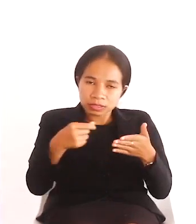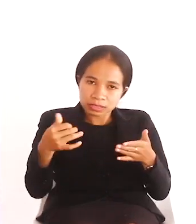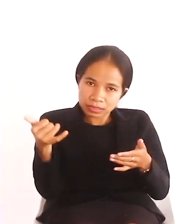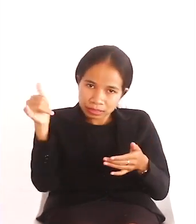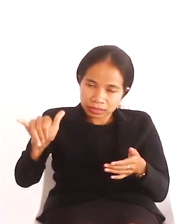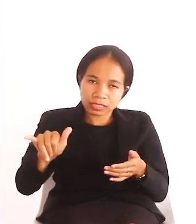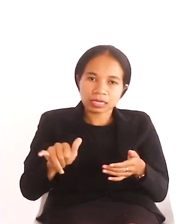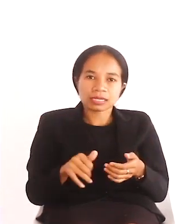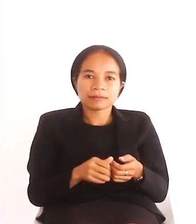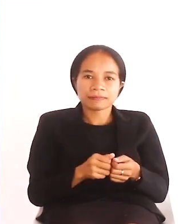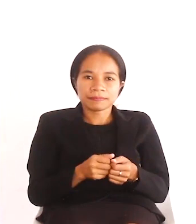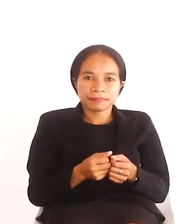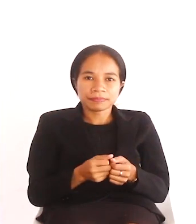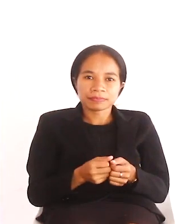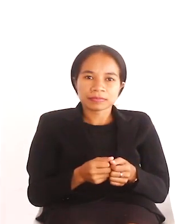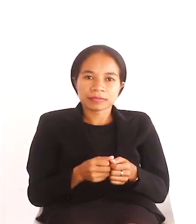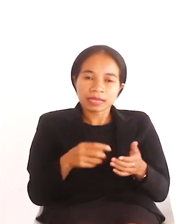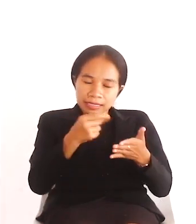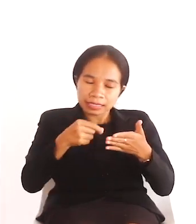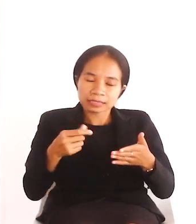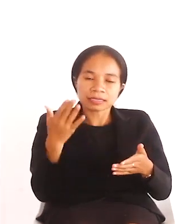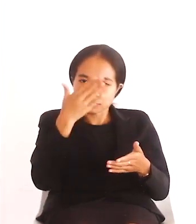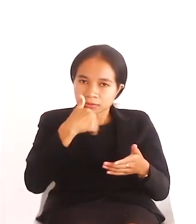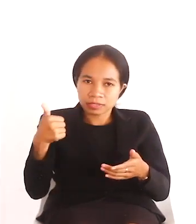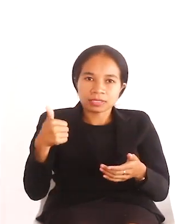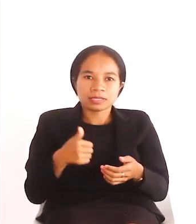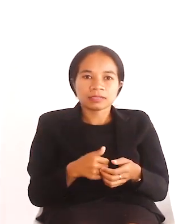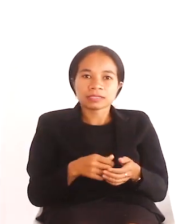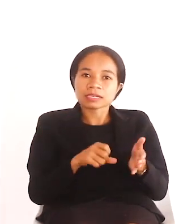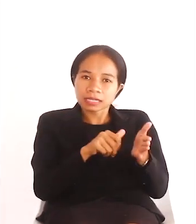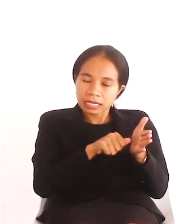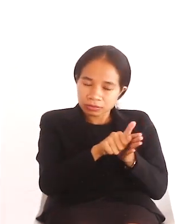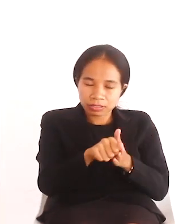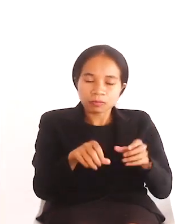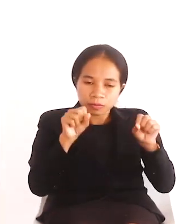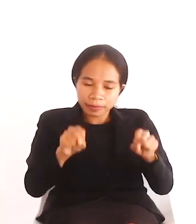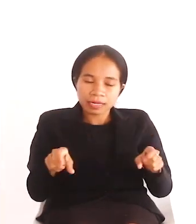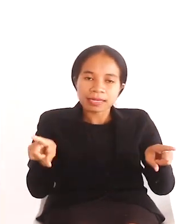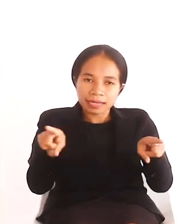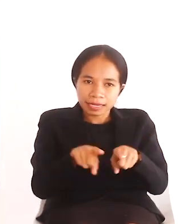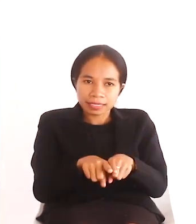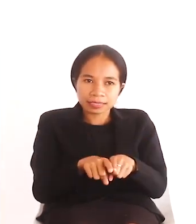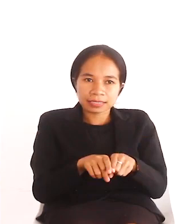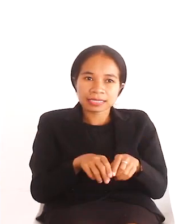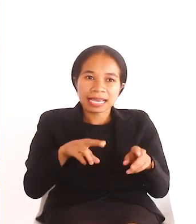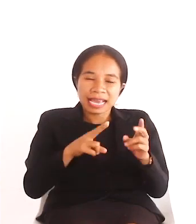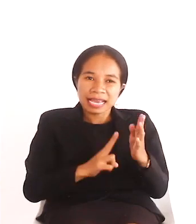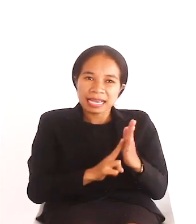hakerek sa interesante no furak litan. Nune antonimo bele hanesan. Ash no